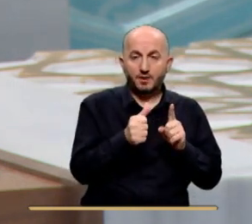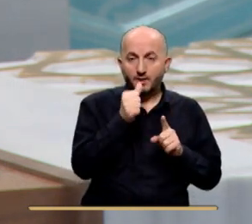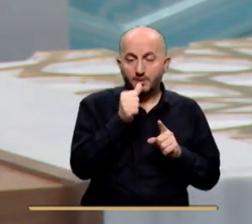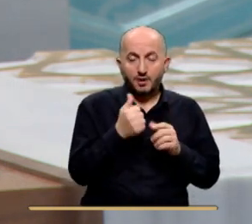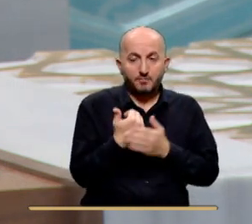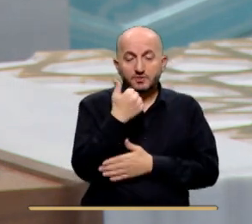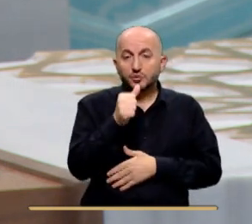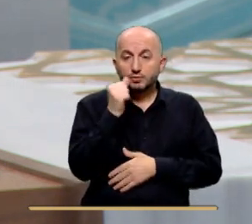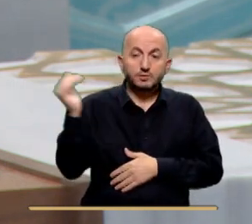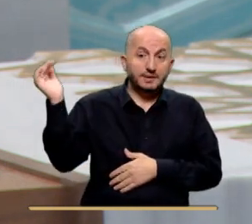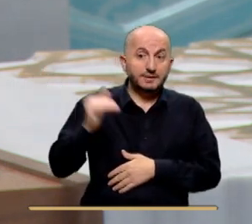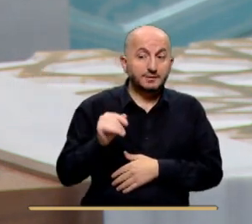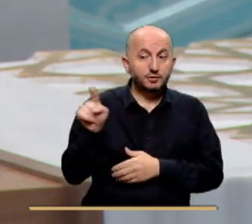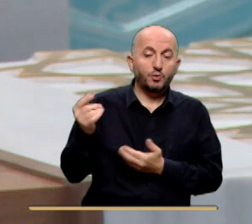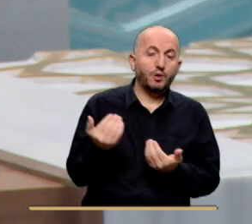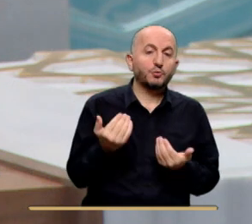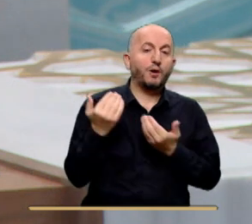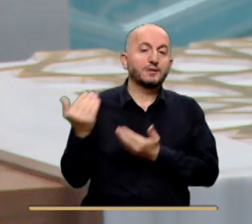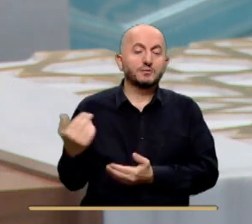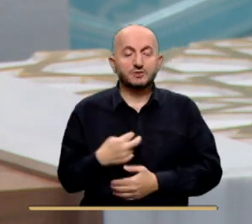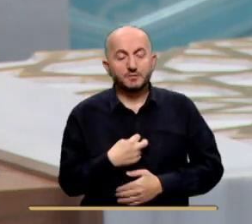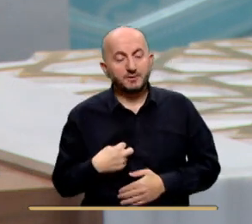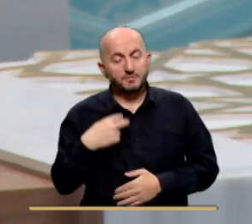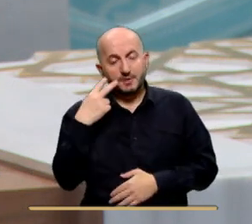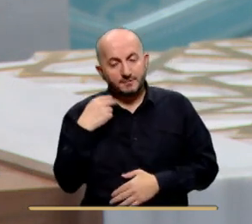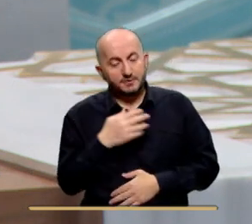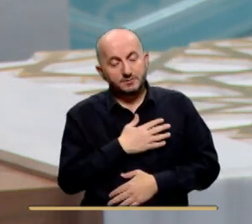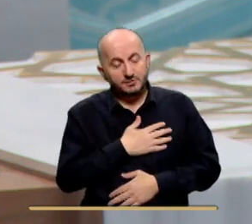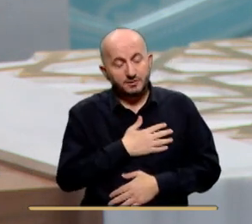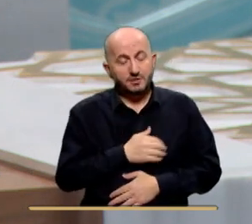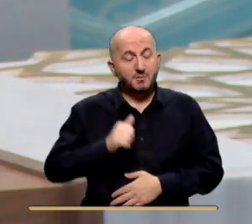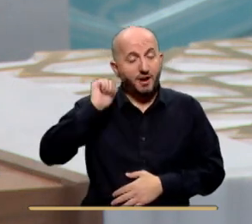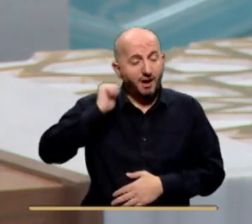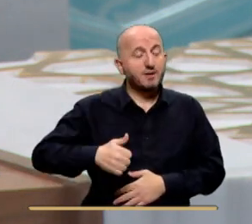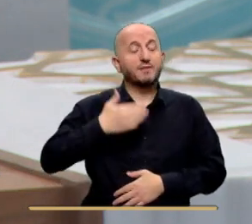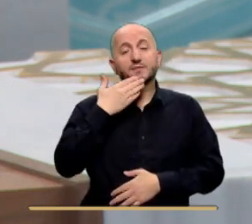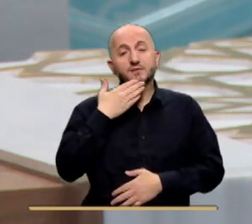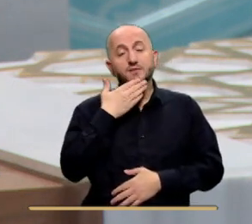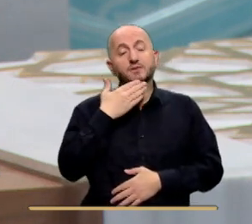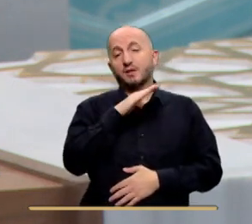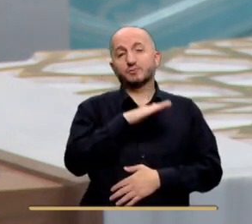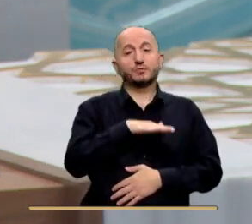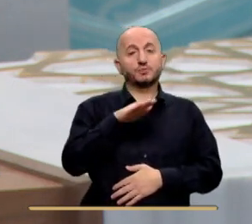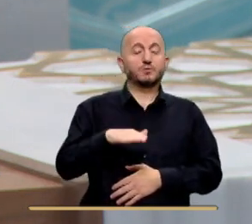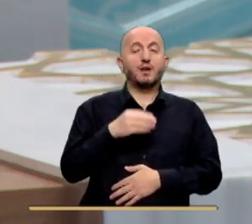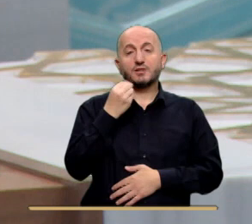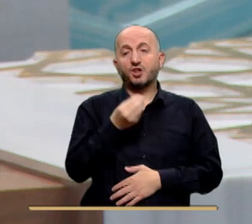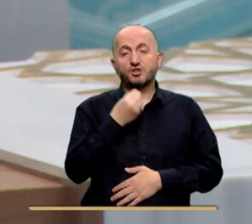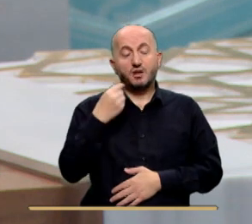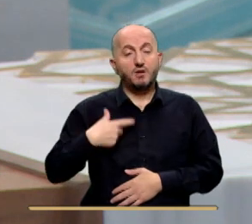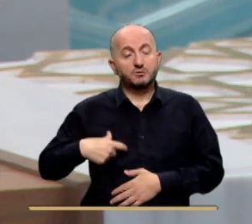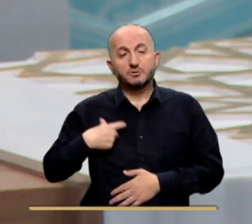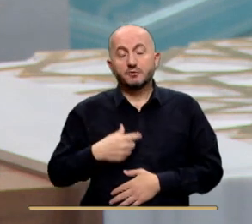ona dua etmiştir. Efendimiz sallallahu aleyhi ve sellem her fırsatta çocuklarla, gençlerle